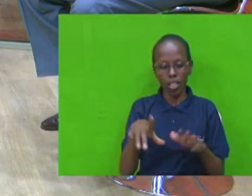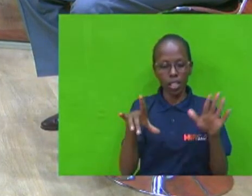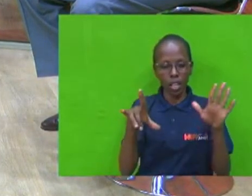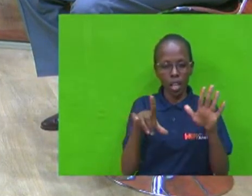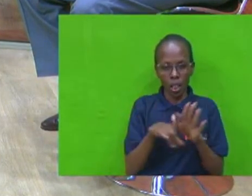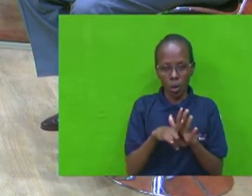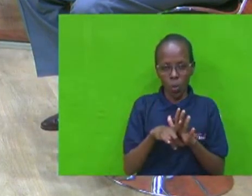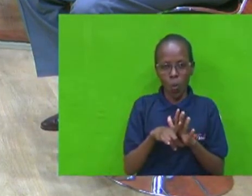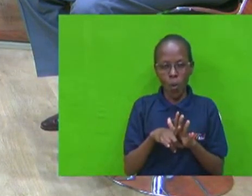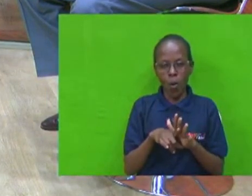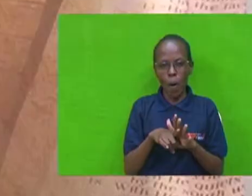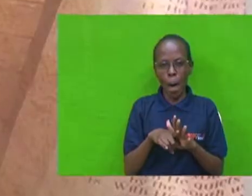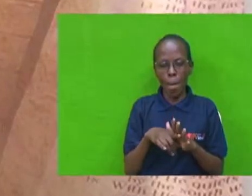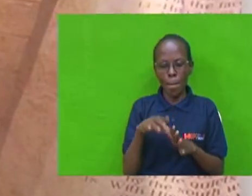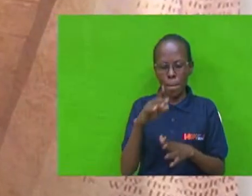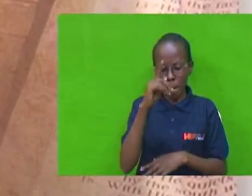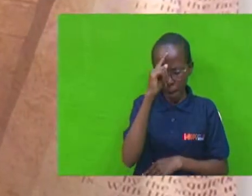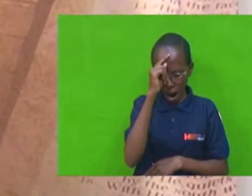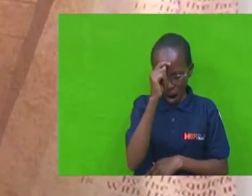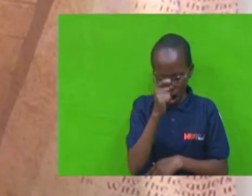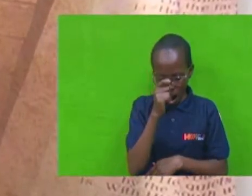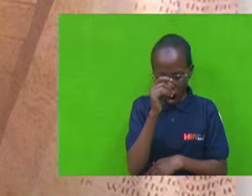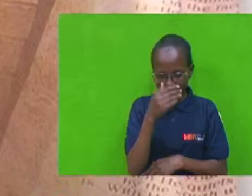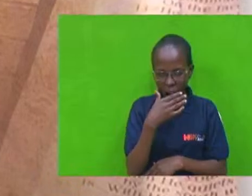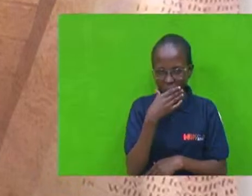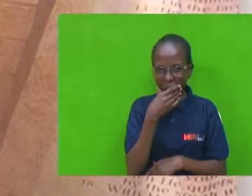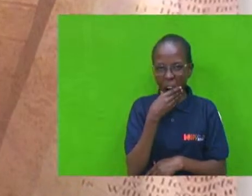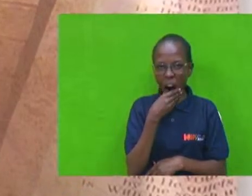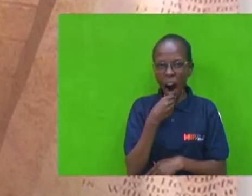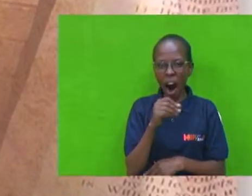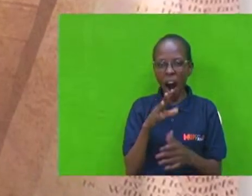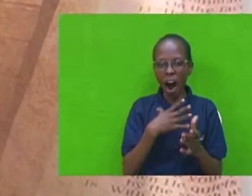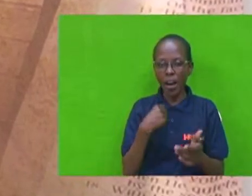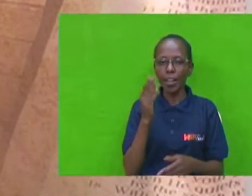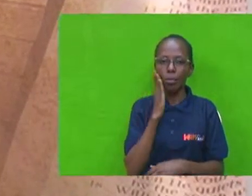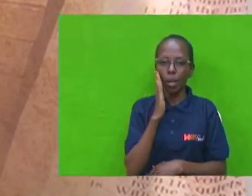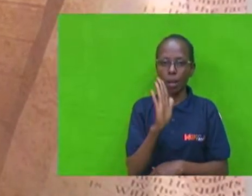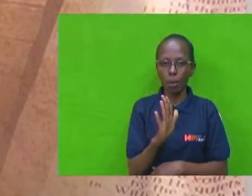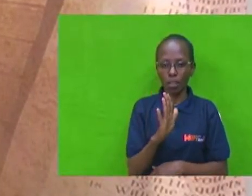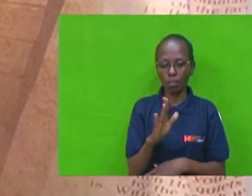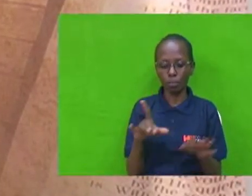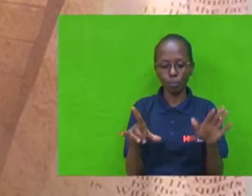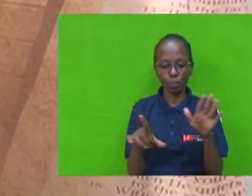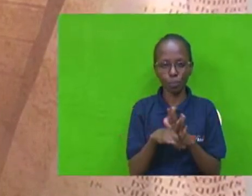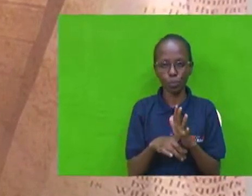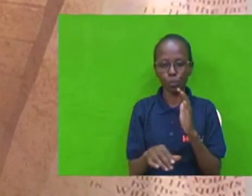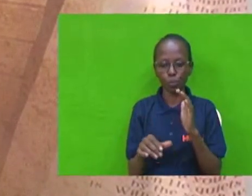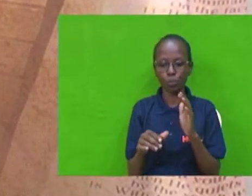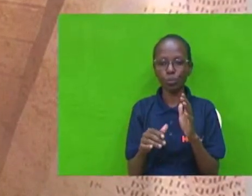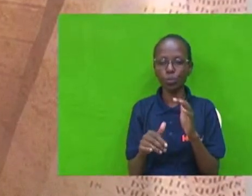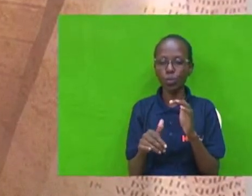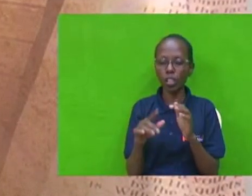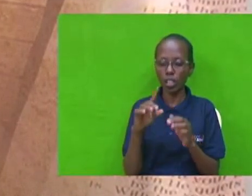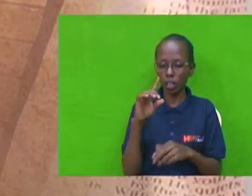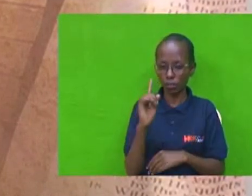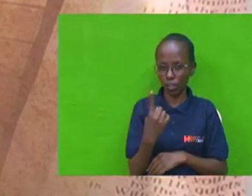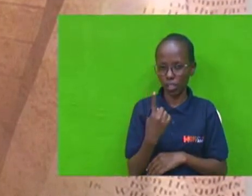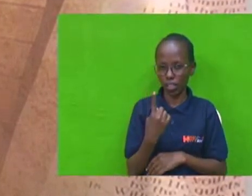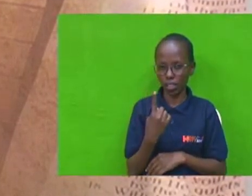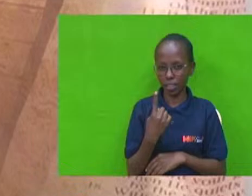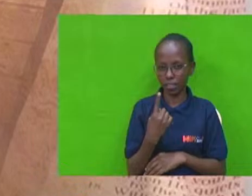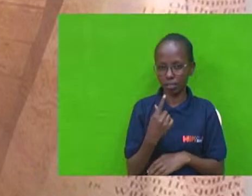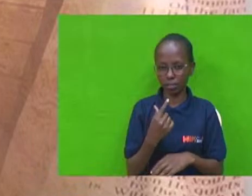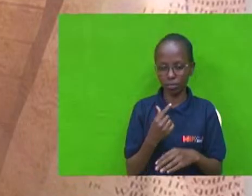haki. Waheshimu baba yako na mama yako. Amri hii ndiyo amri ya kwanza